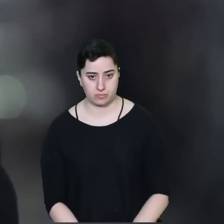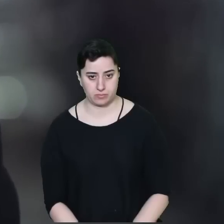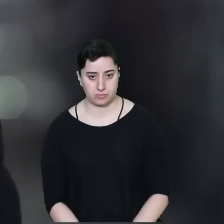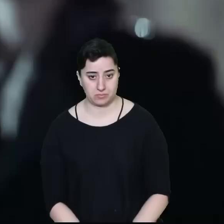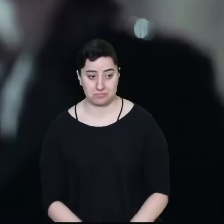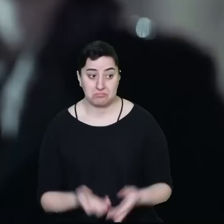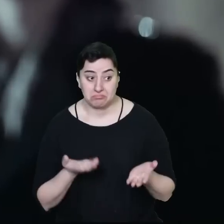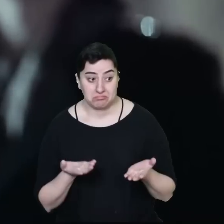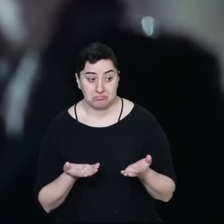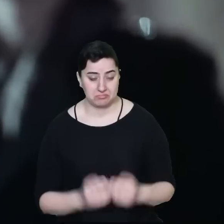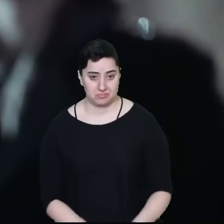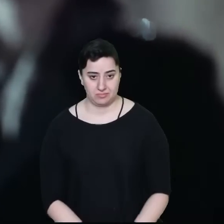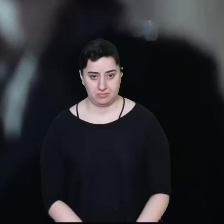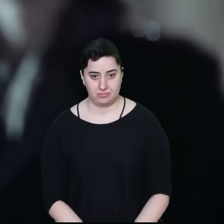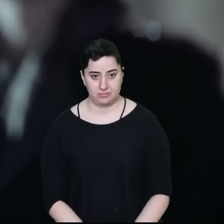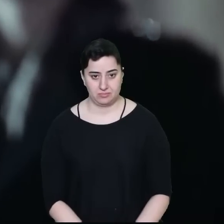Ya?